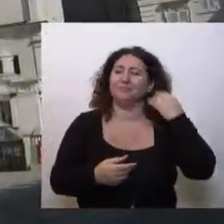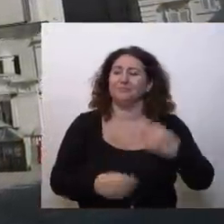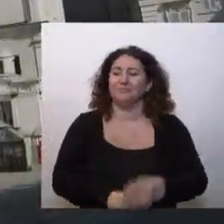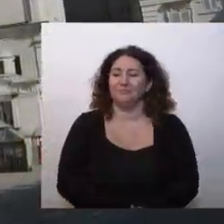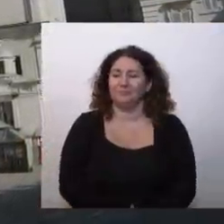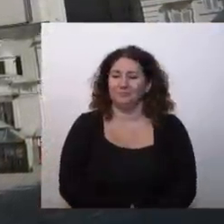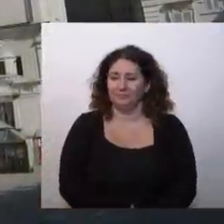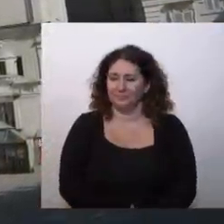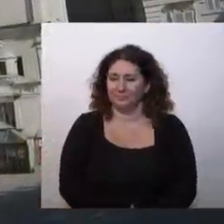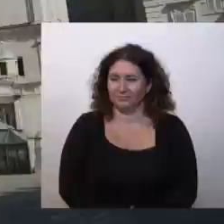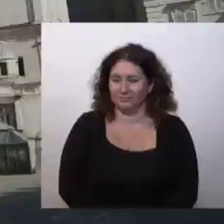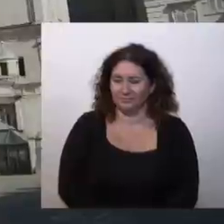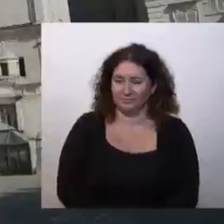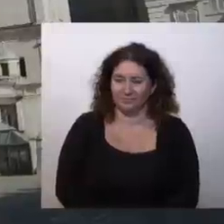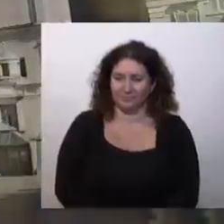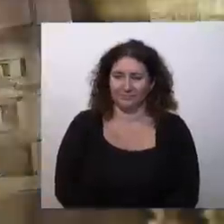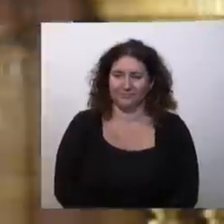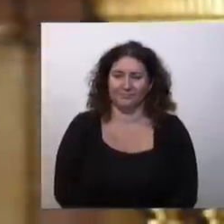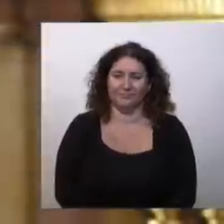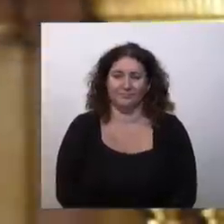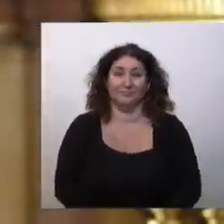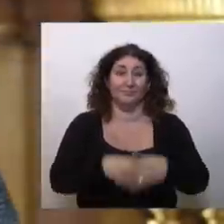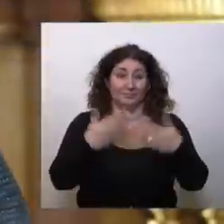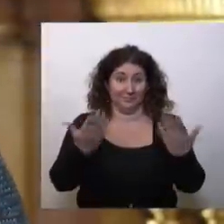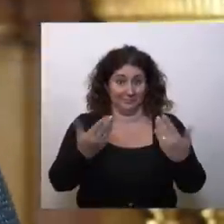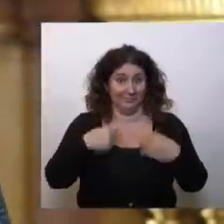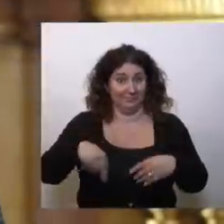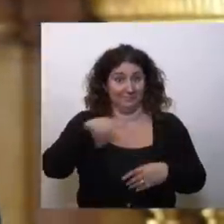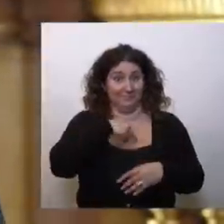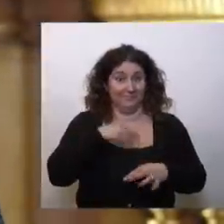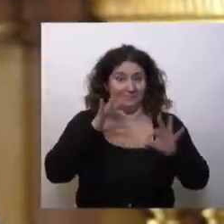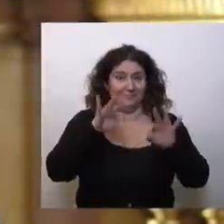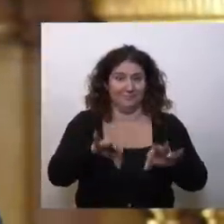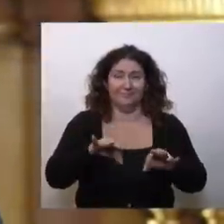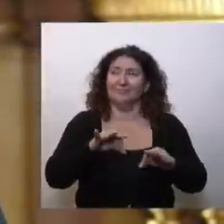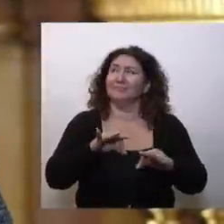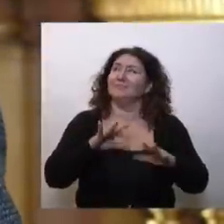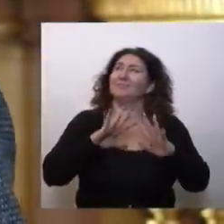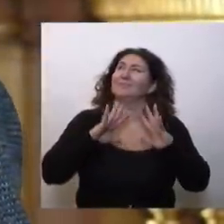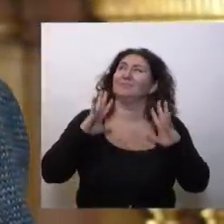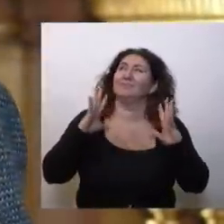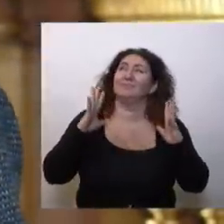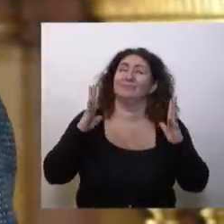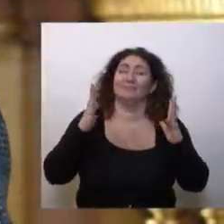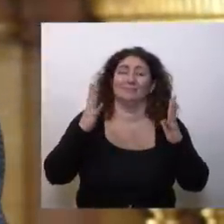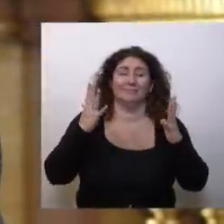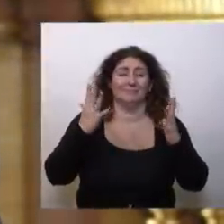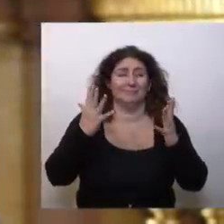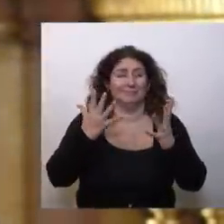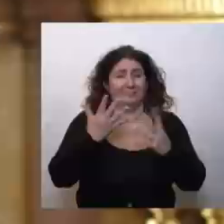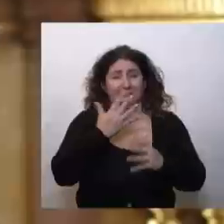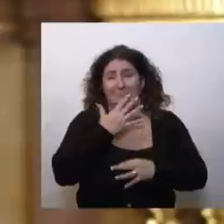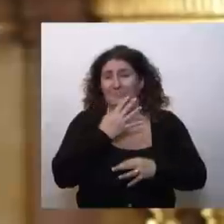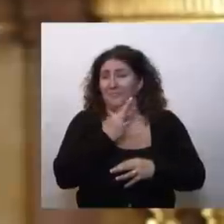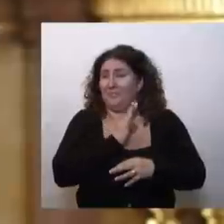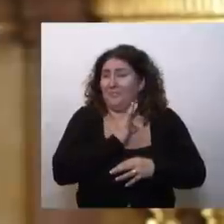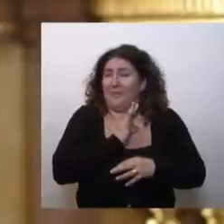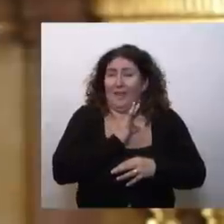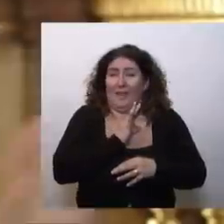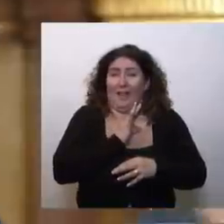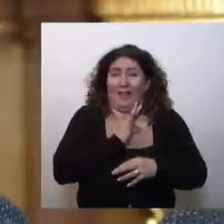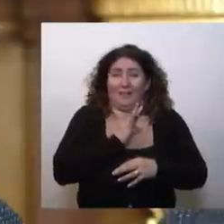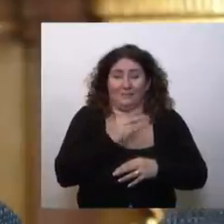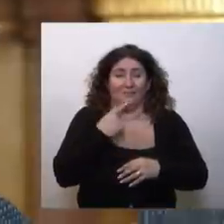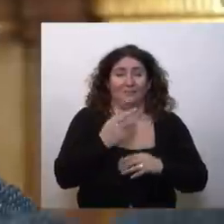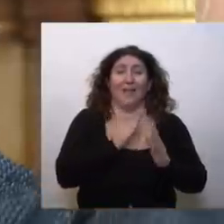Siamo giunti in un luogo straordinario. Alla mia destra la cattedrale di